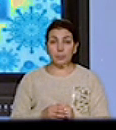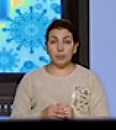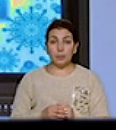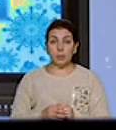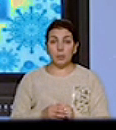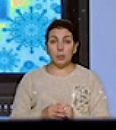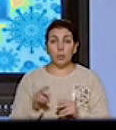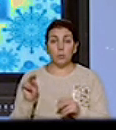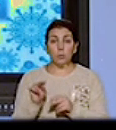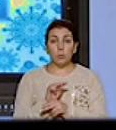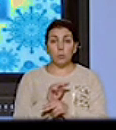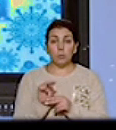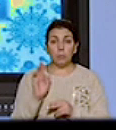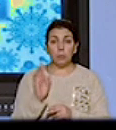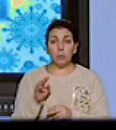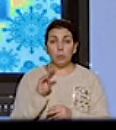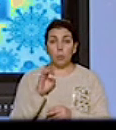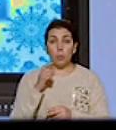Торлап кояды.